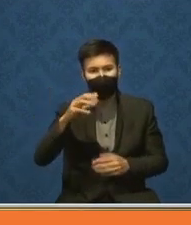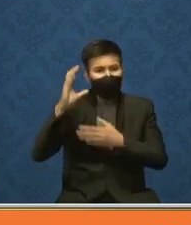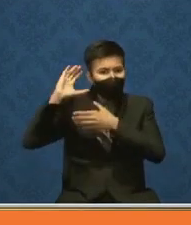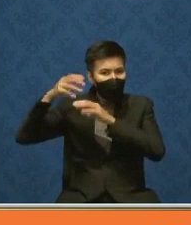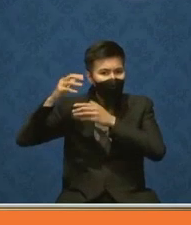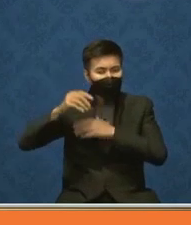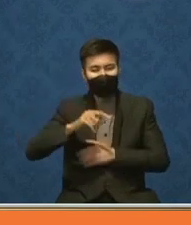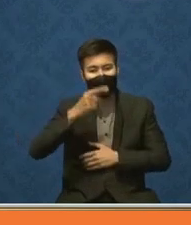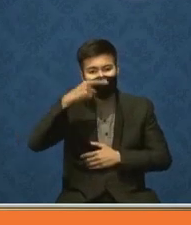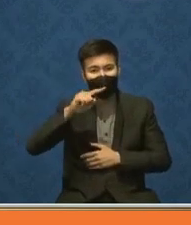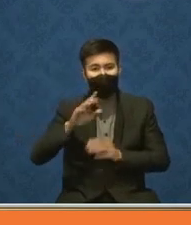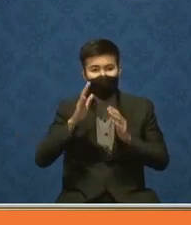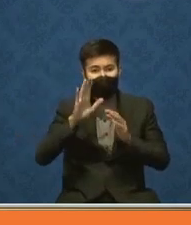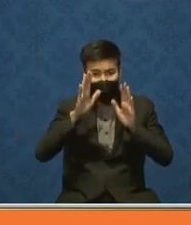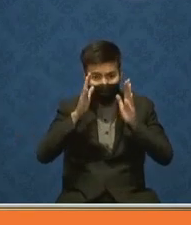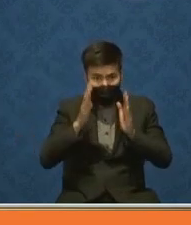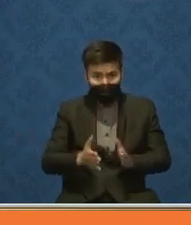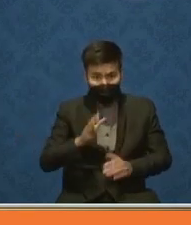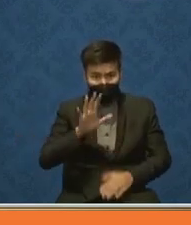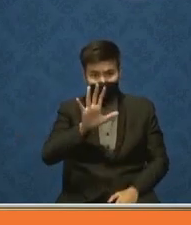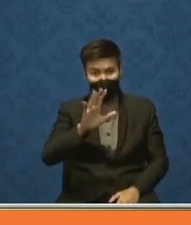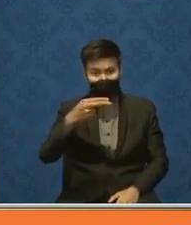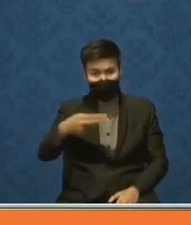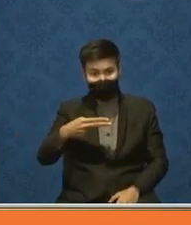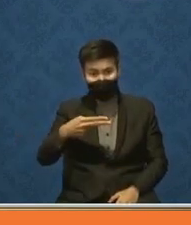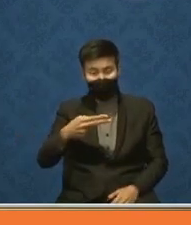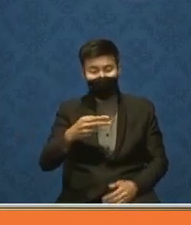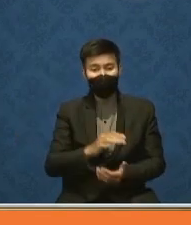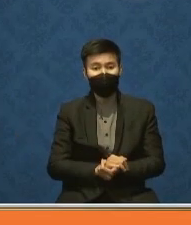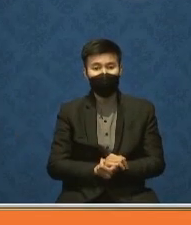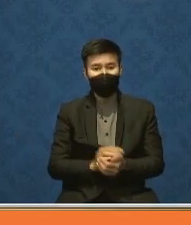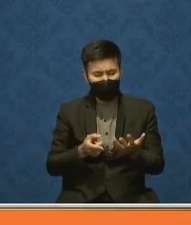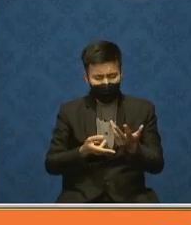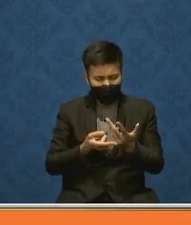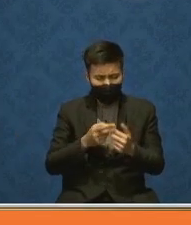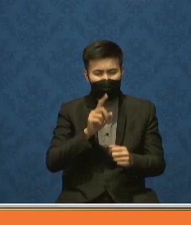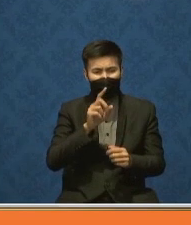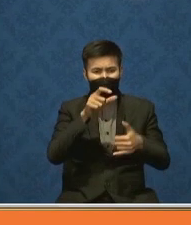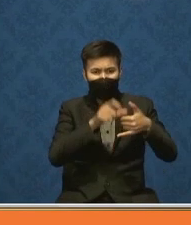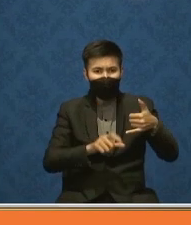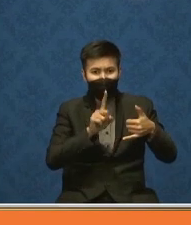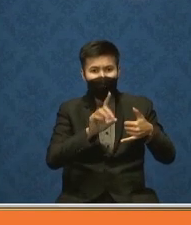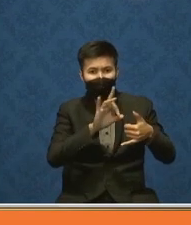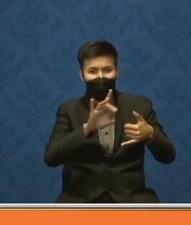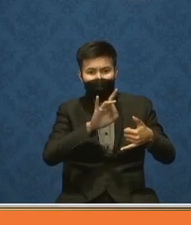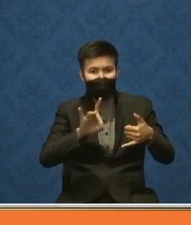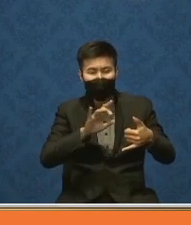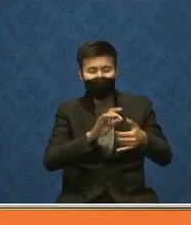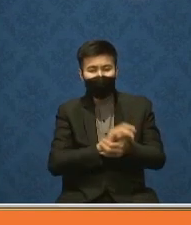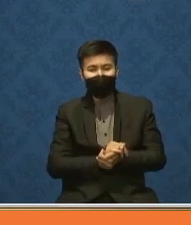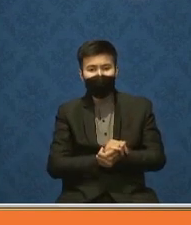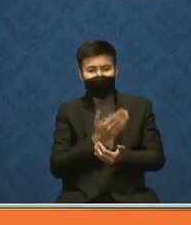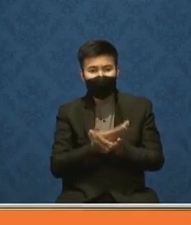ครับ ผมคำนวณเร็วๆเนี่ยคือใช้ภาษีของเรา800บาทให้คนมาดูหนังไทยเนี่ย1คนคือจ้างคน